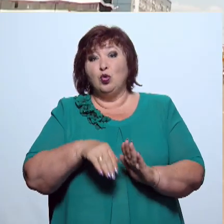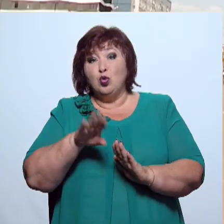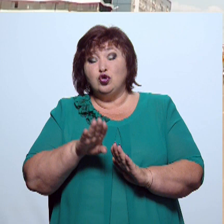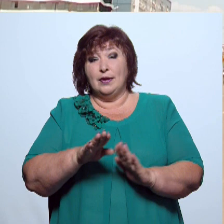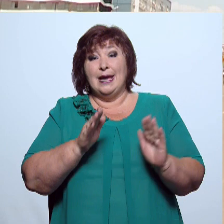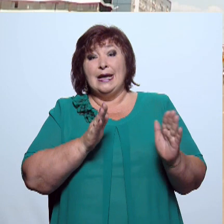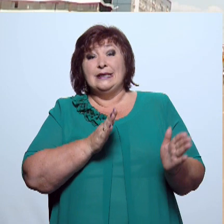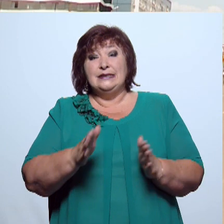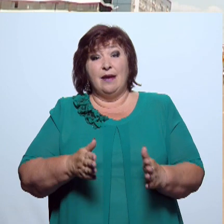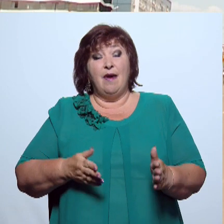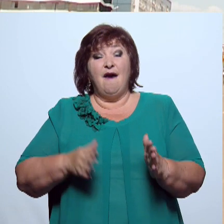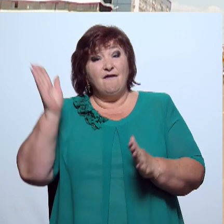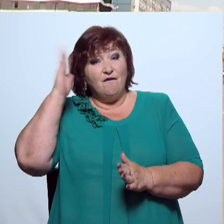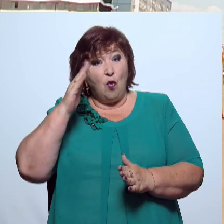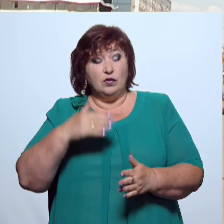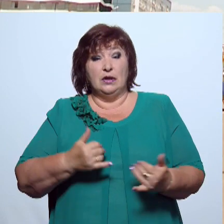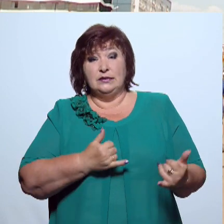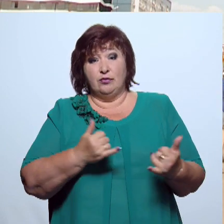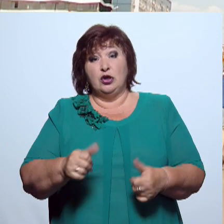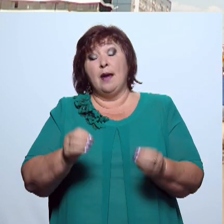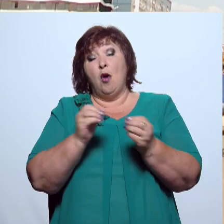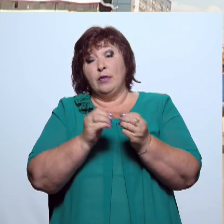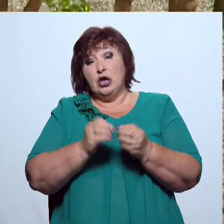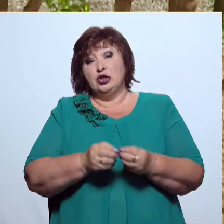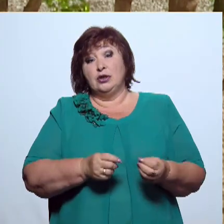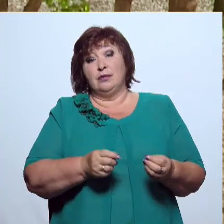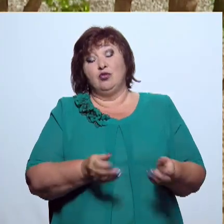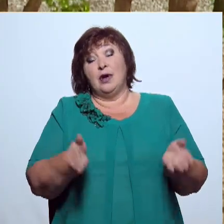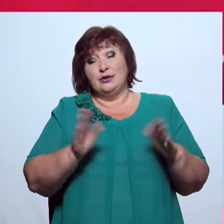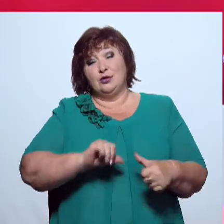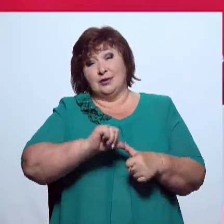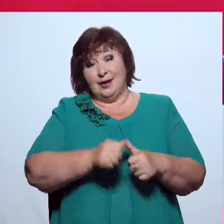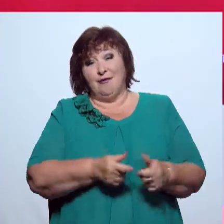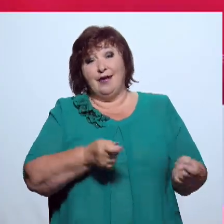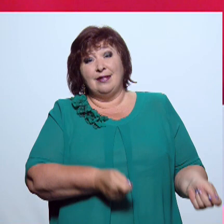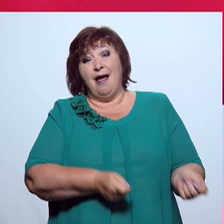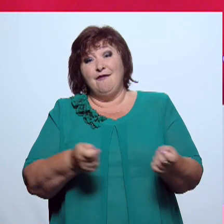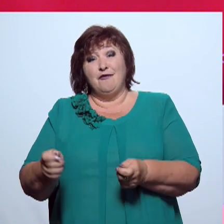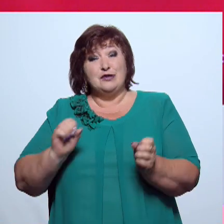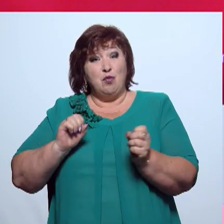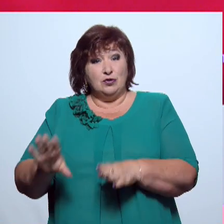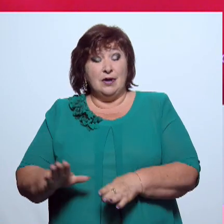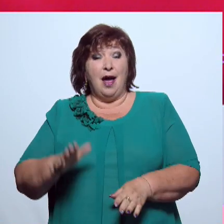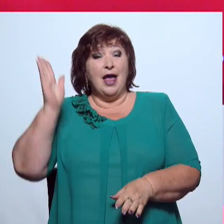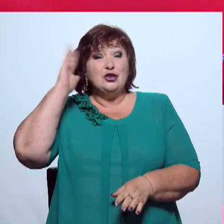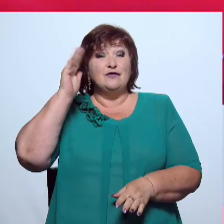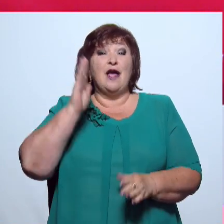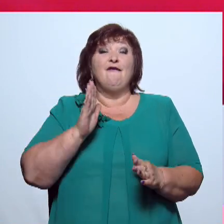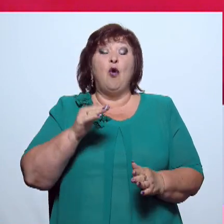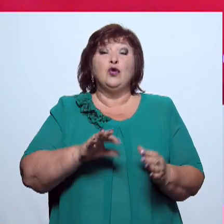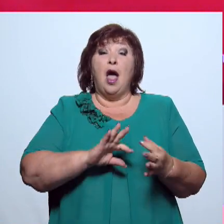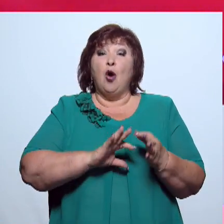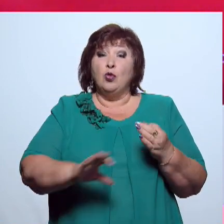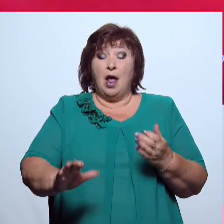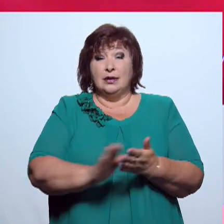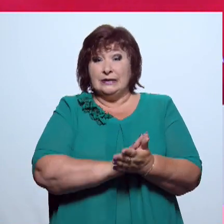и теплоснабжения. Прежними останутся тарифы на вывоз мусора. А Ижевский водоканал приступил к строительству